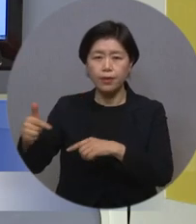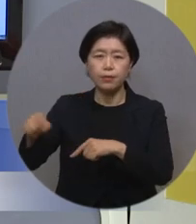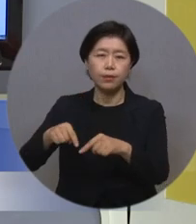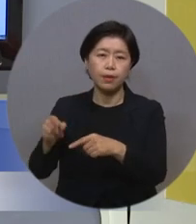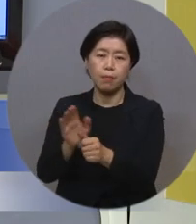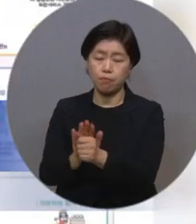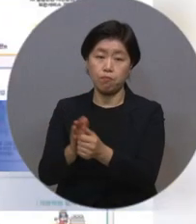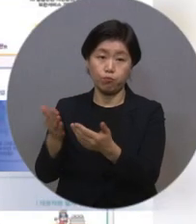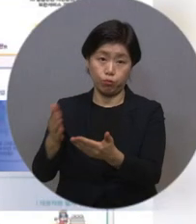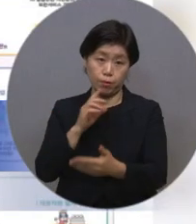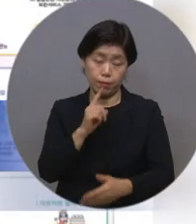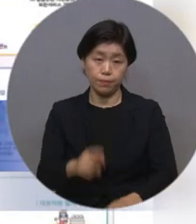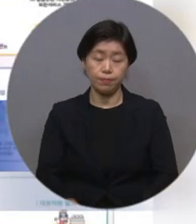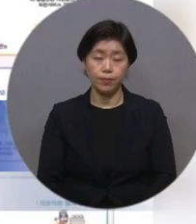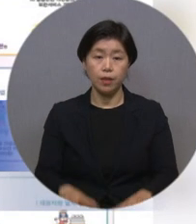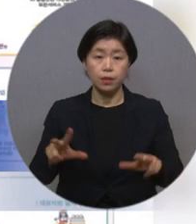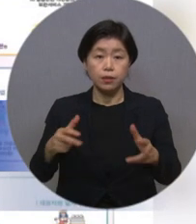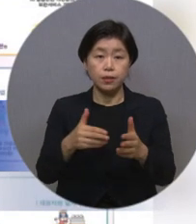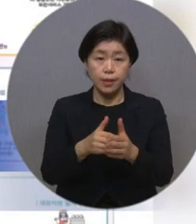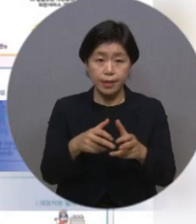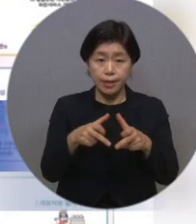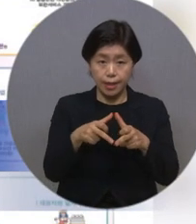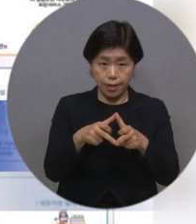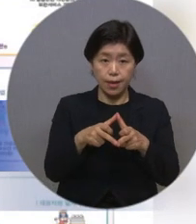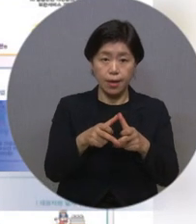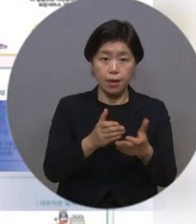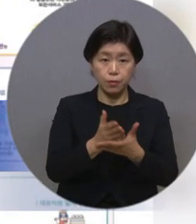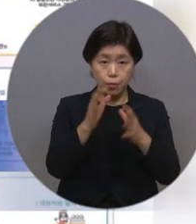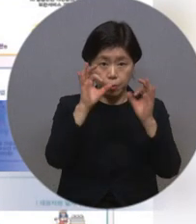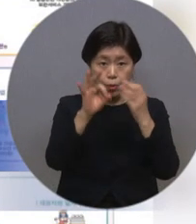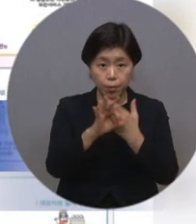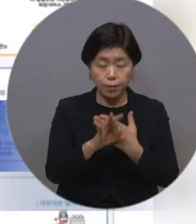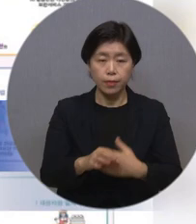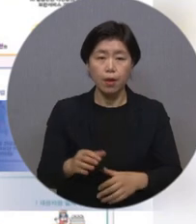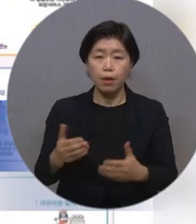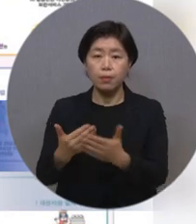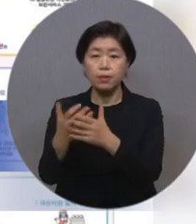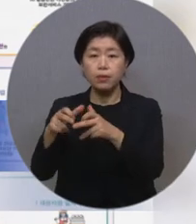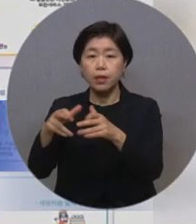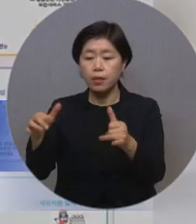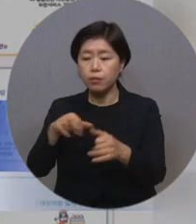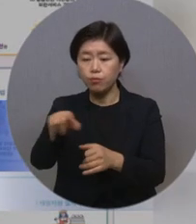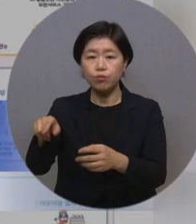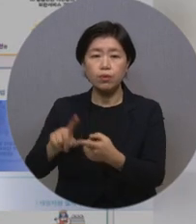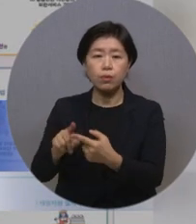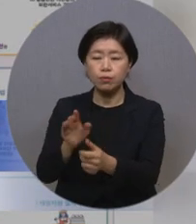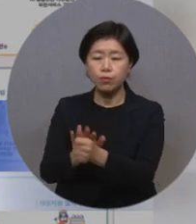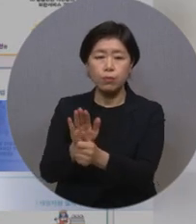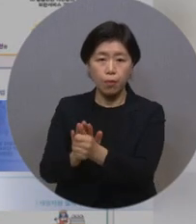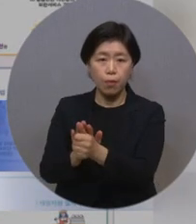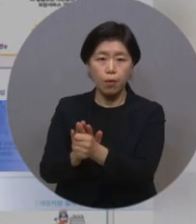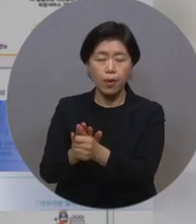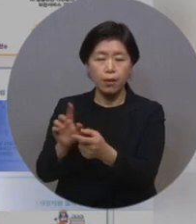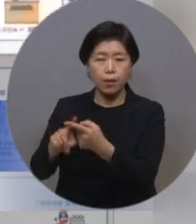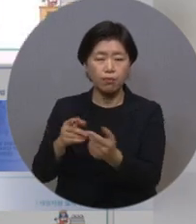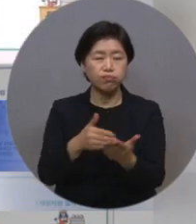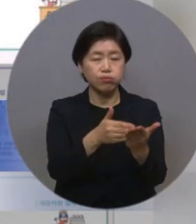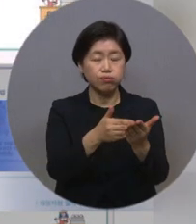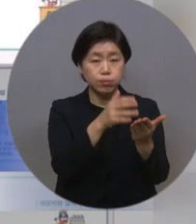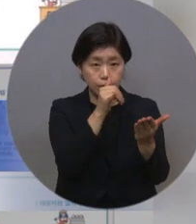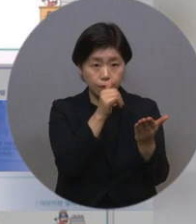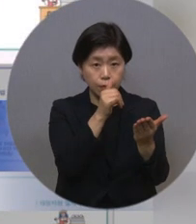발표했다는 소식입니다 그동안 장에게는 발달장애인에 대한 정부의 돌봄대책 마련을 지속해서 요구한 바